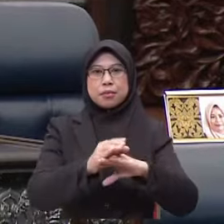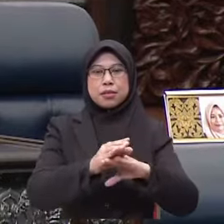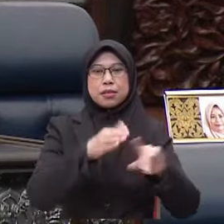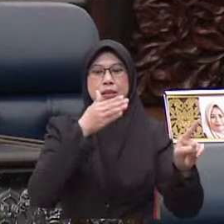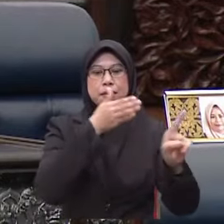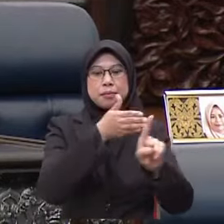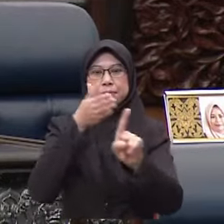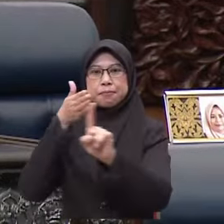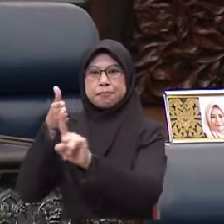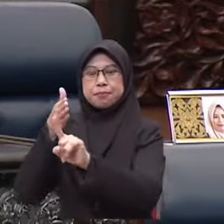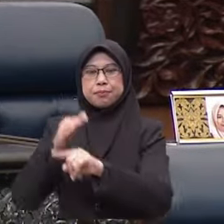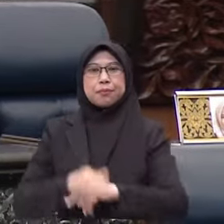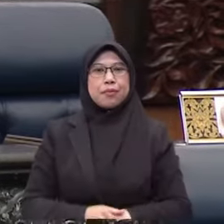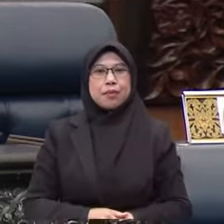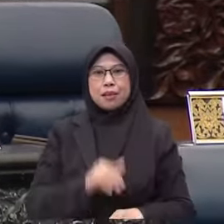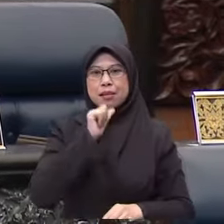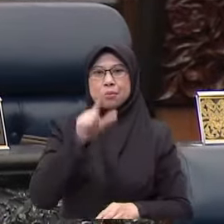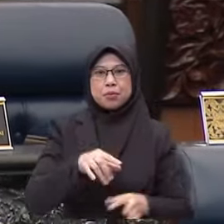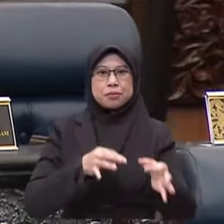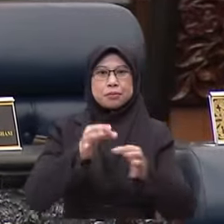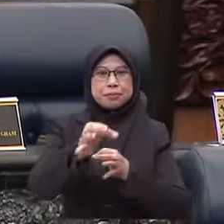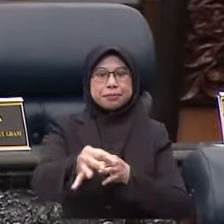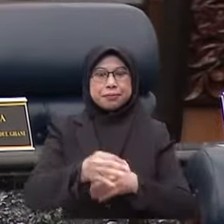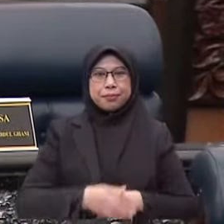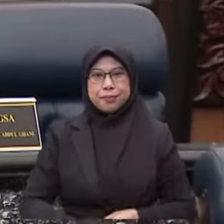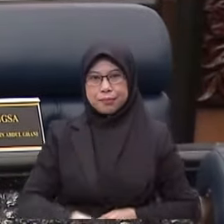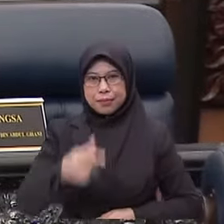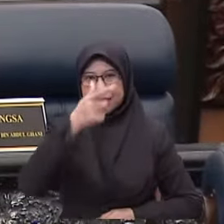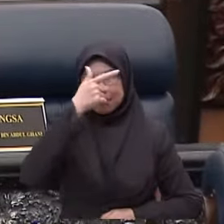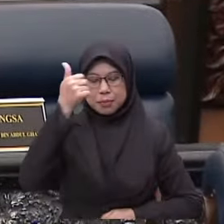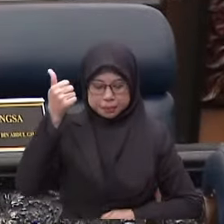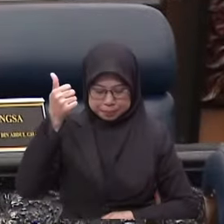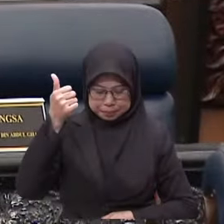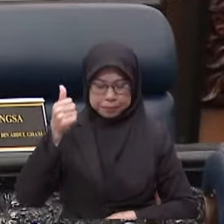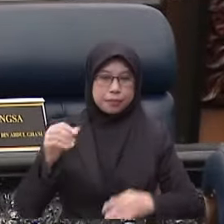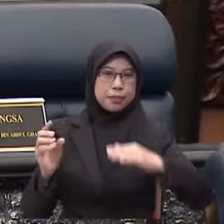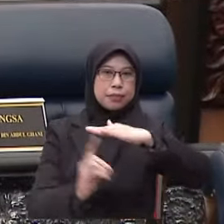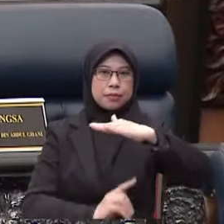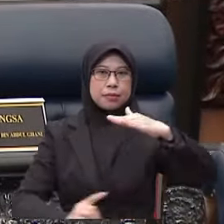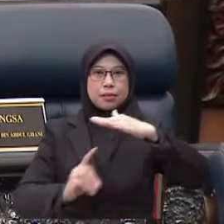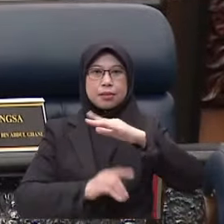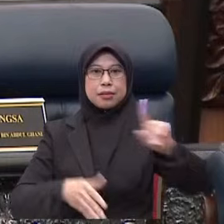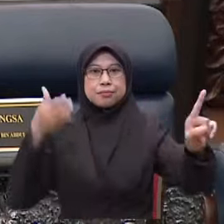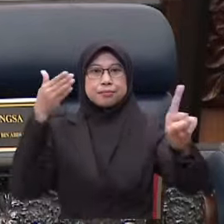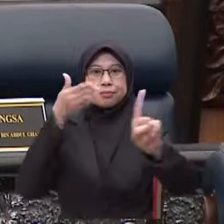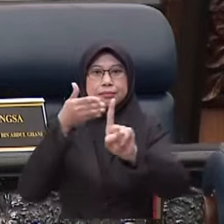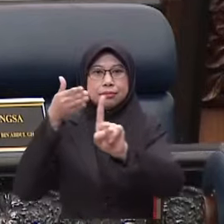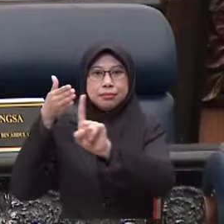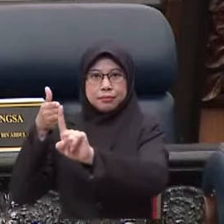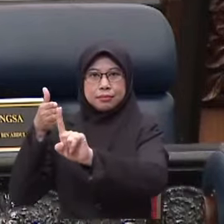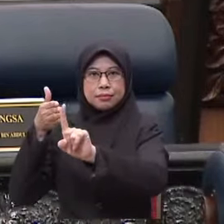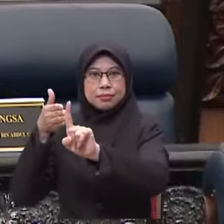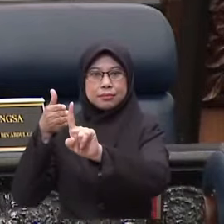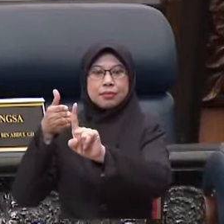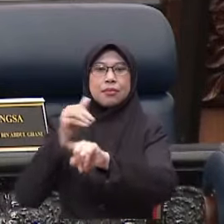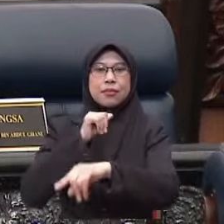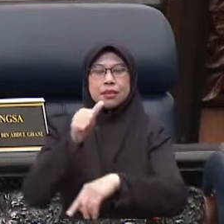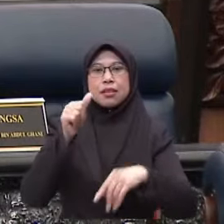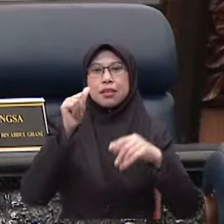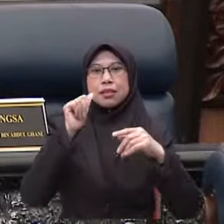bersasar tanpa menangguhkan lagi kerana dasar yang bersasar ini dia tidak